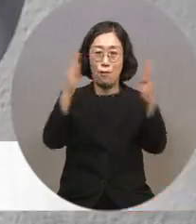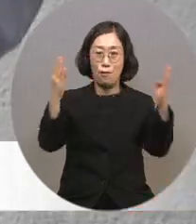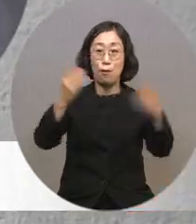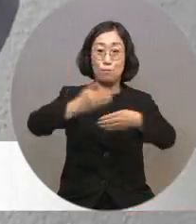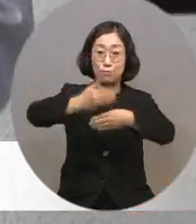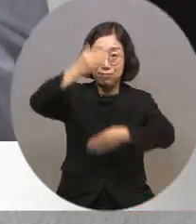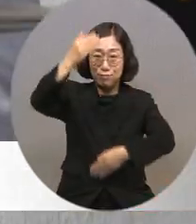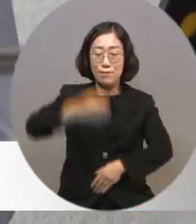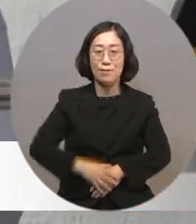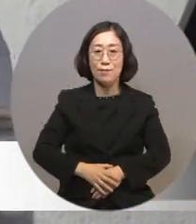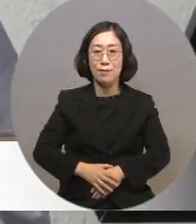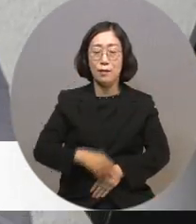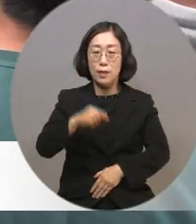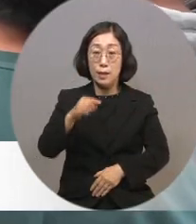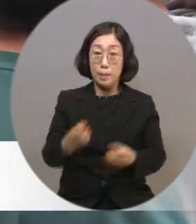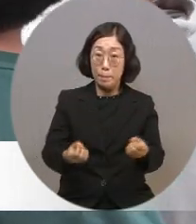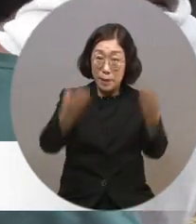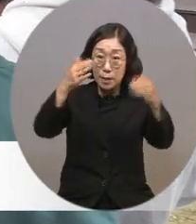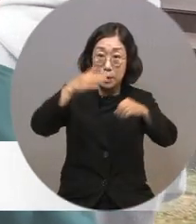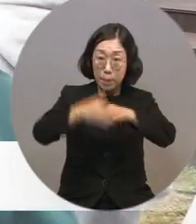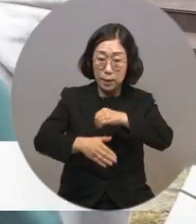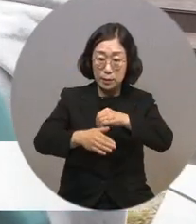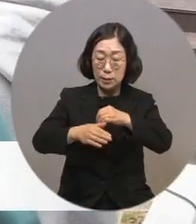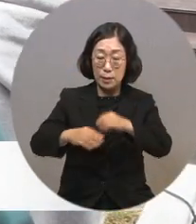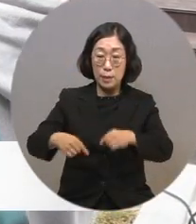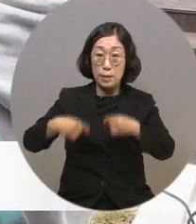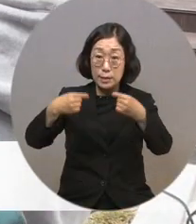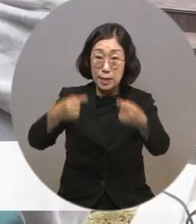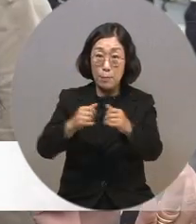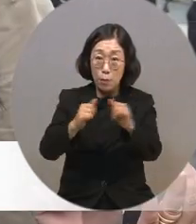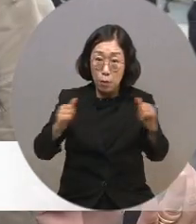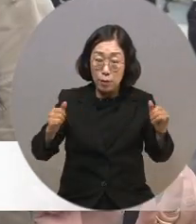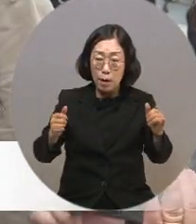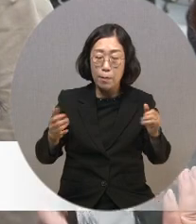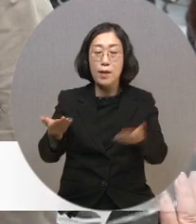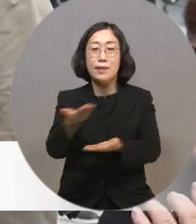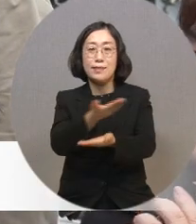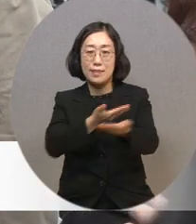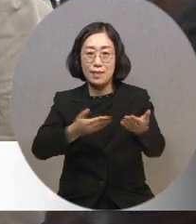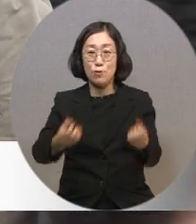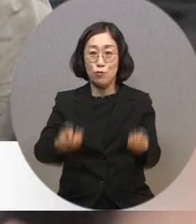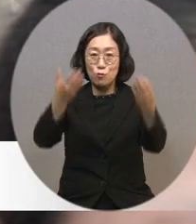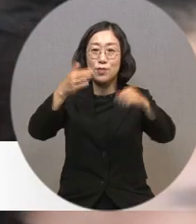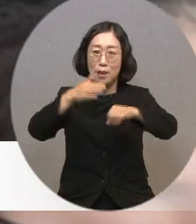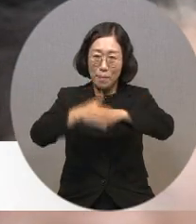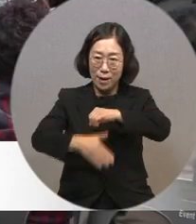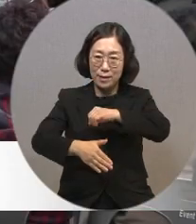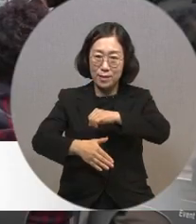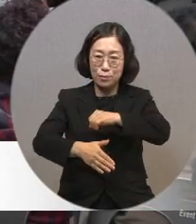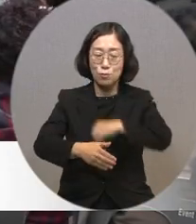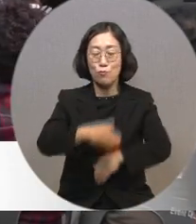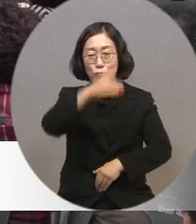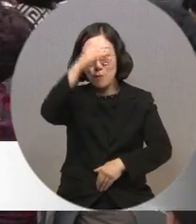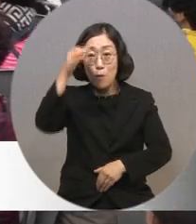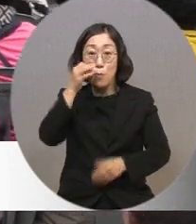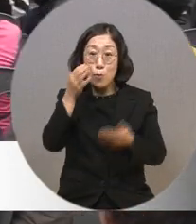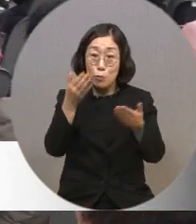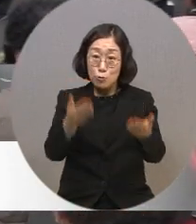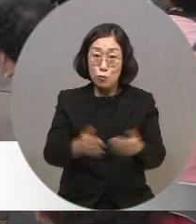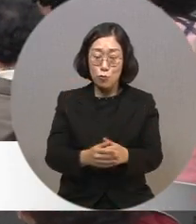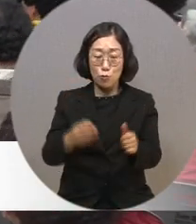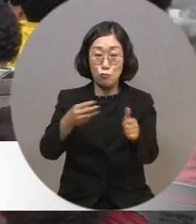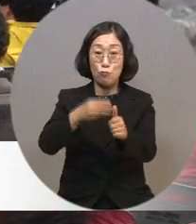개관식은 기존의 관행을 벗어나 참여자와 함께 즐기는 전시 및 축제형으로 진행됐고 공양민